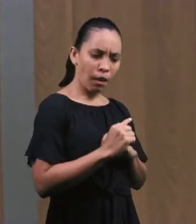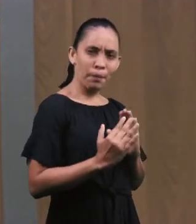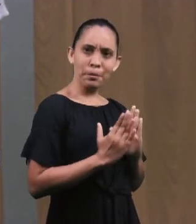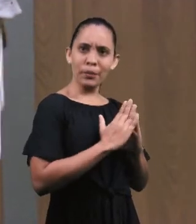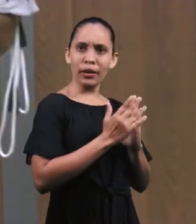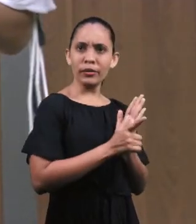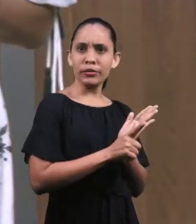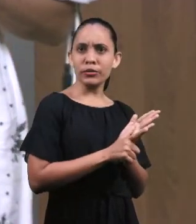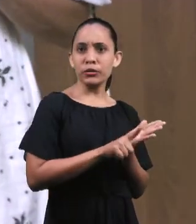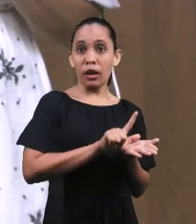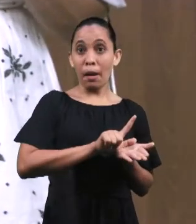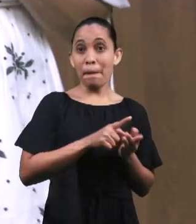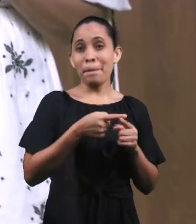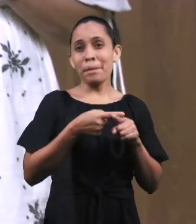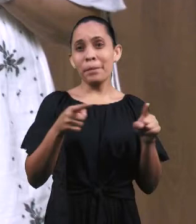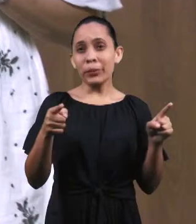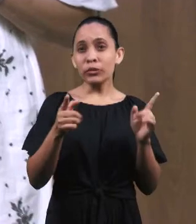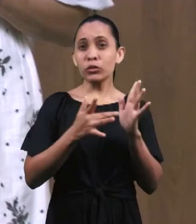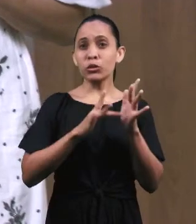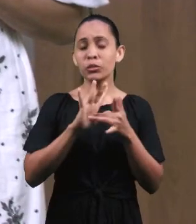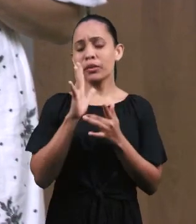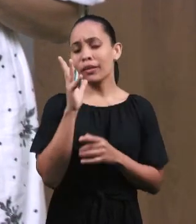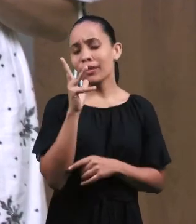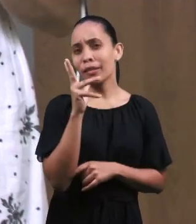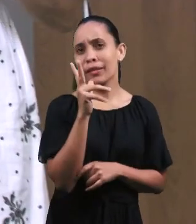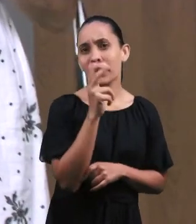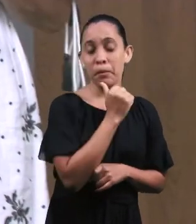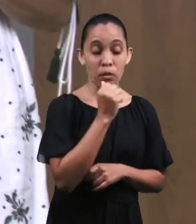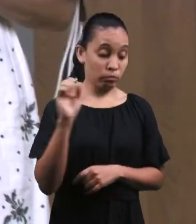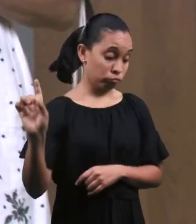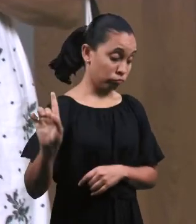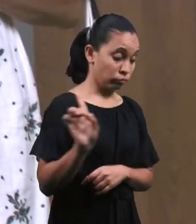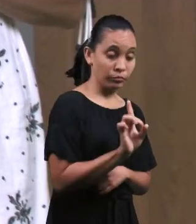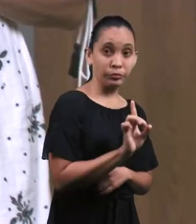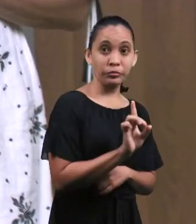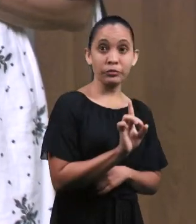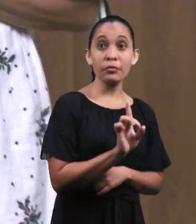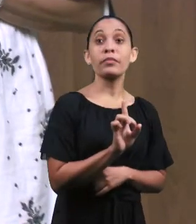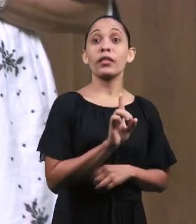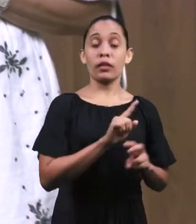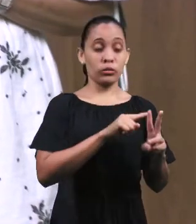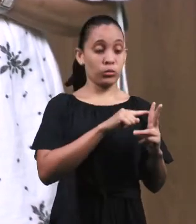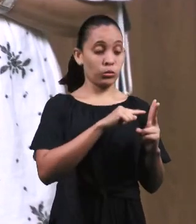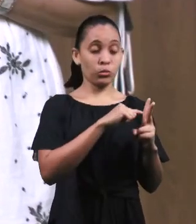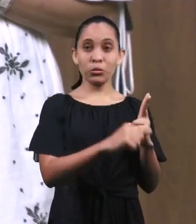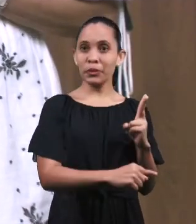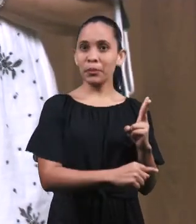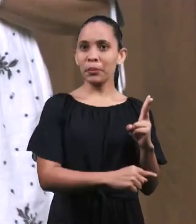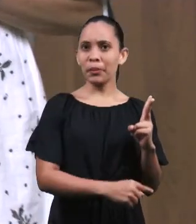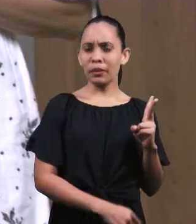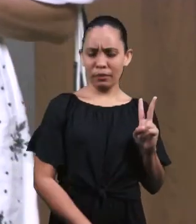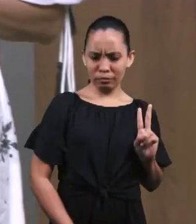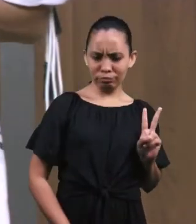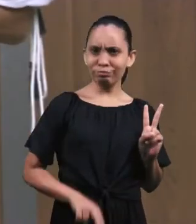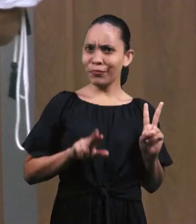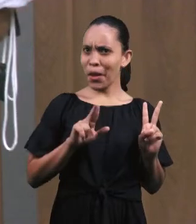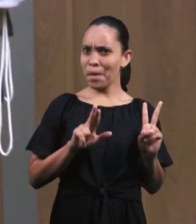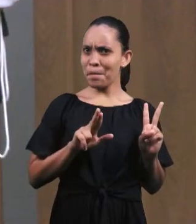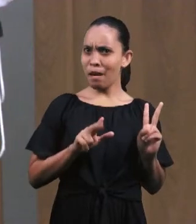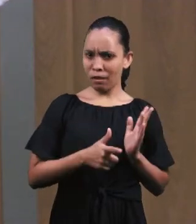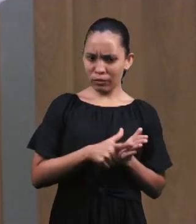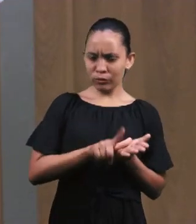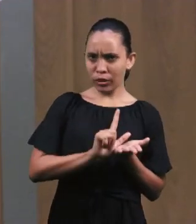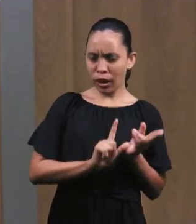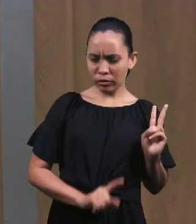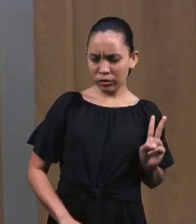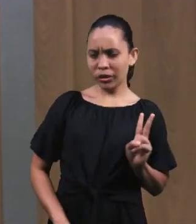de Lazare. Mais Jésus, il prend quelques jours. Et quand il arrive à la maison de Lazare, Marie, Marthe, cherche